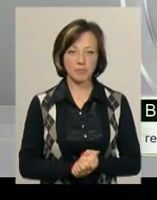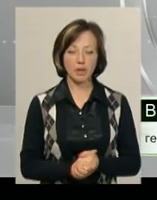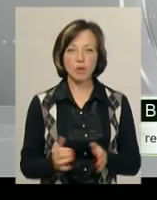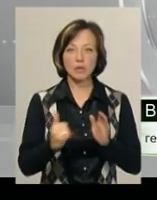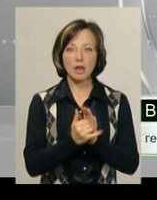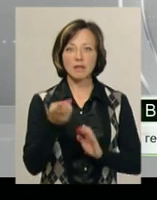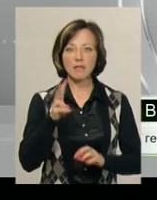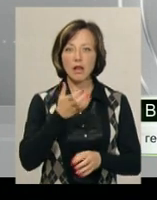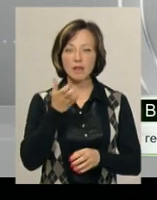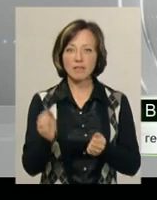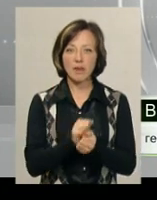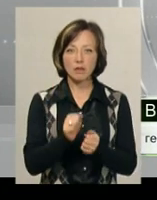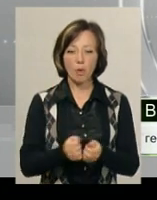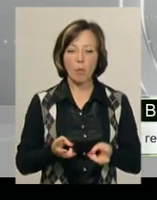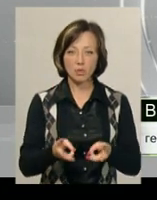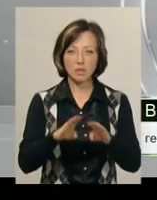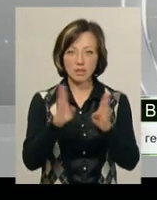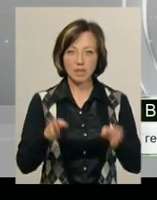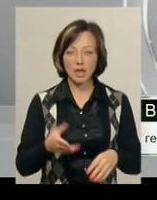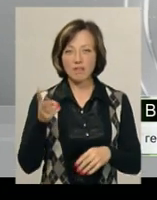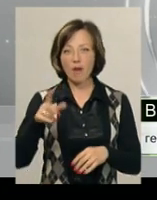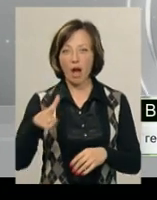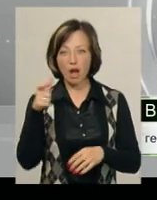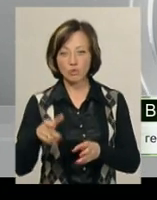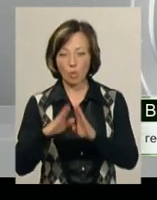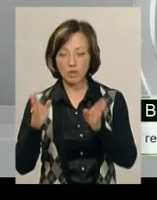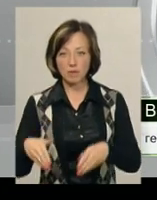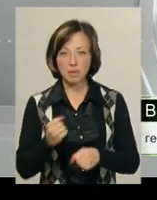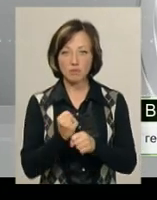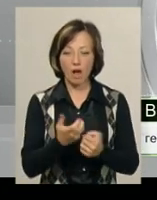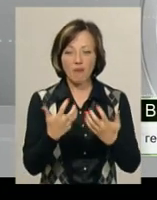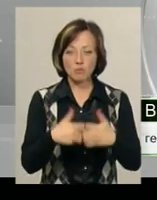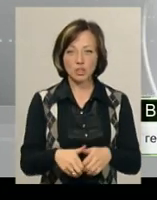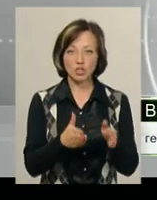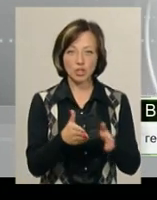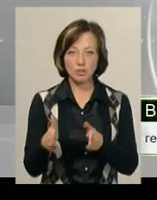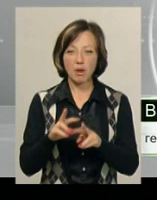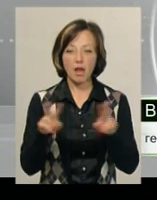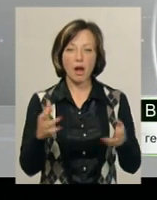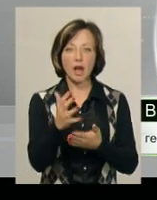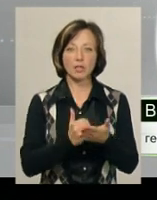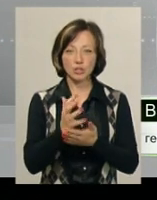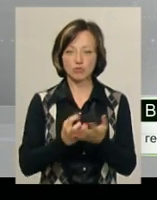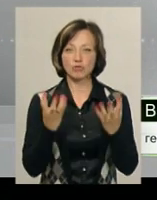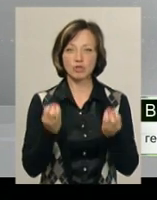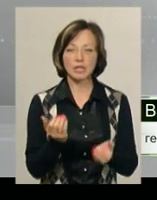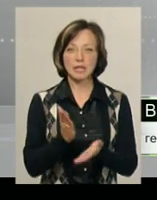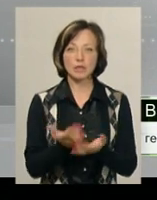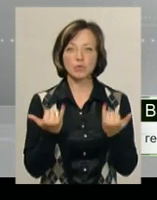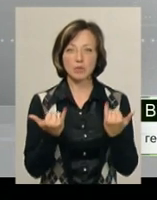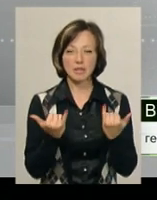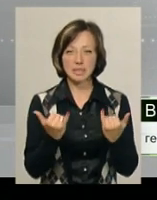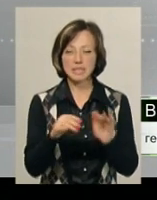Поставили два твердопаливні котли на біопаливі та 2 газових котли, які працюватимуть в автоматичному режимі як резервні. Ще є сучасна система